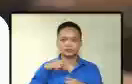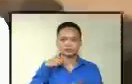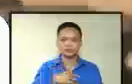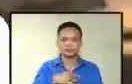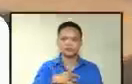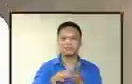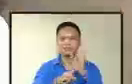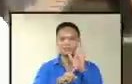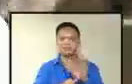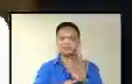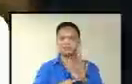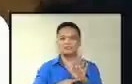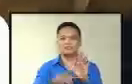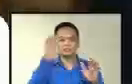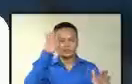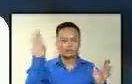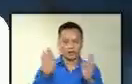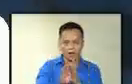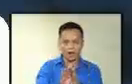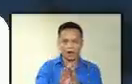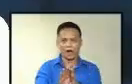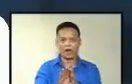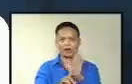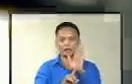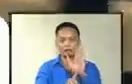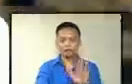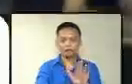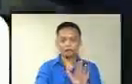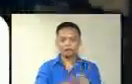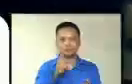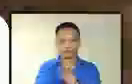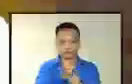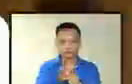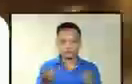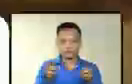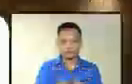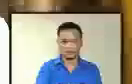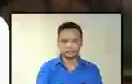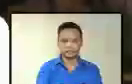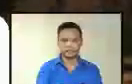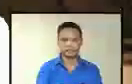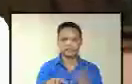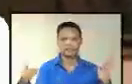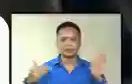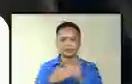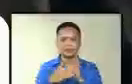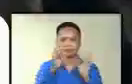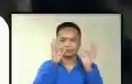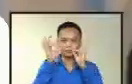isang grupo ng photojournalists na pakay umanong i-expose ang tunay na epekto ng anti-drug campaign ng gobyerno.